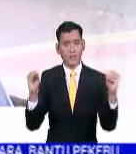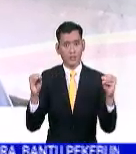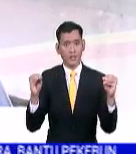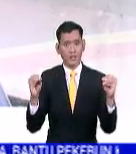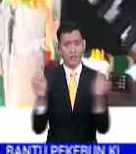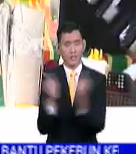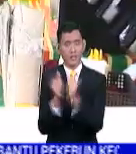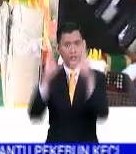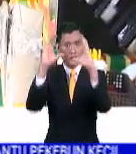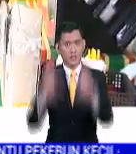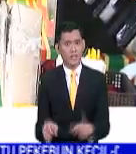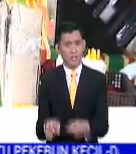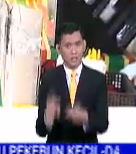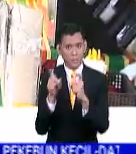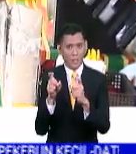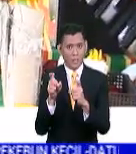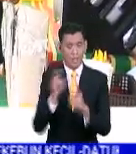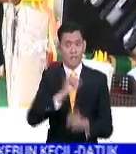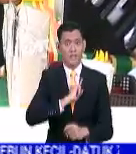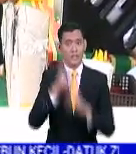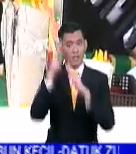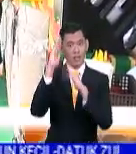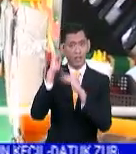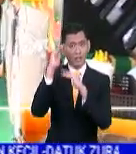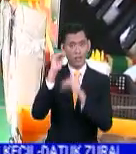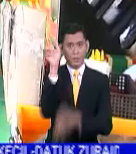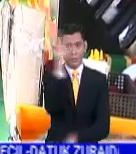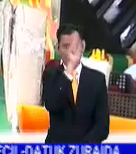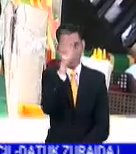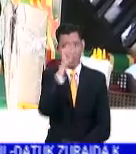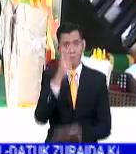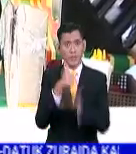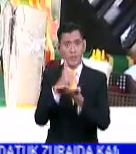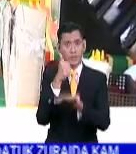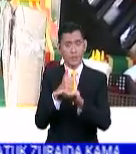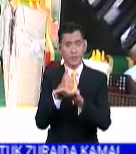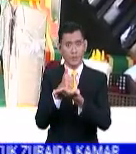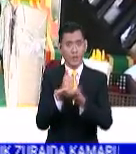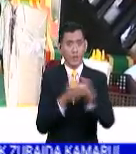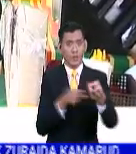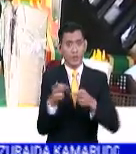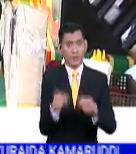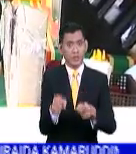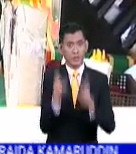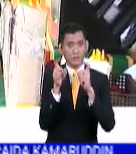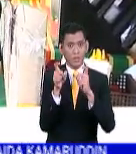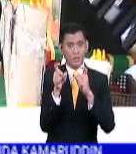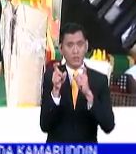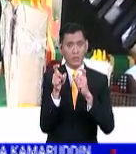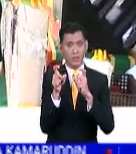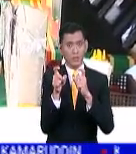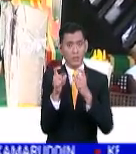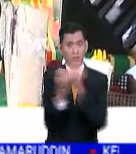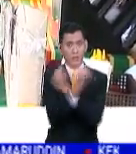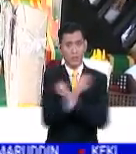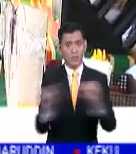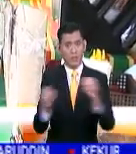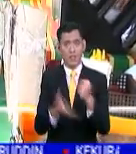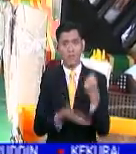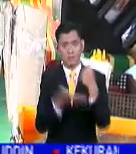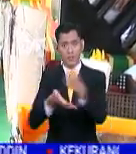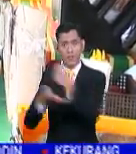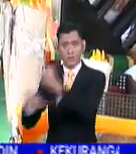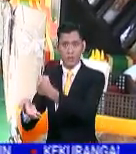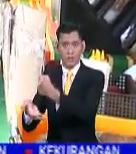keadaan dengan segera. Saya harap setiap kerajaan ni tolonglah apa, usaha cepatkanlah apa, ni bantuan ni apa semua